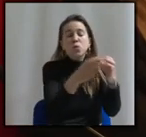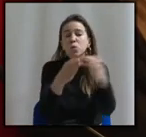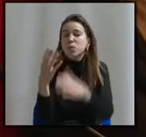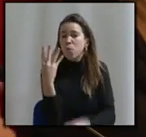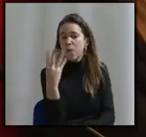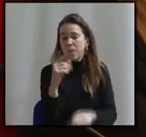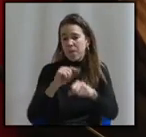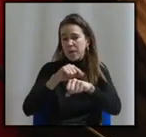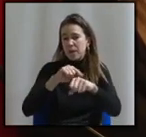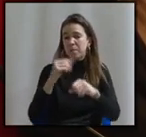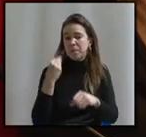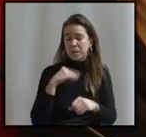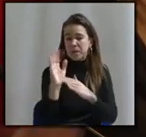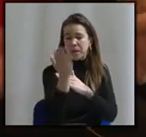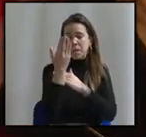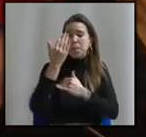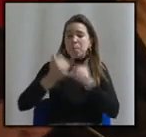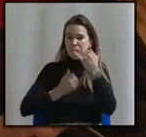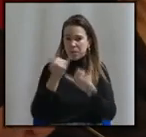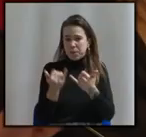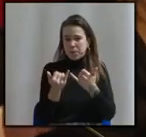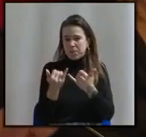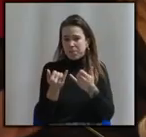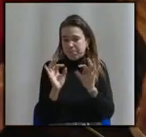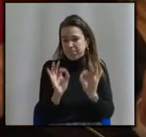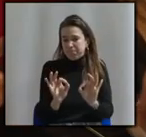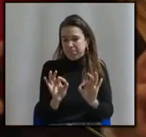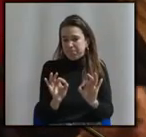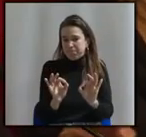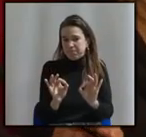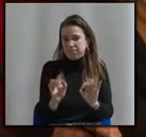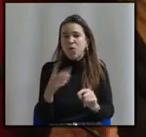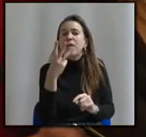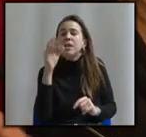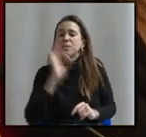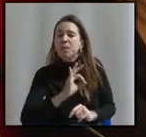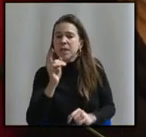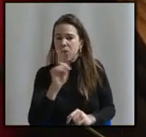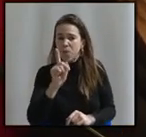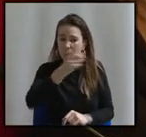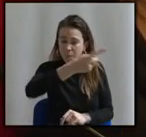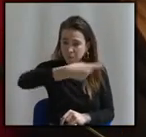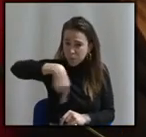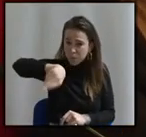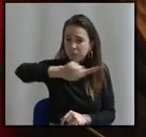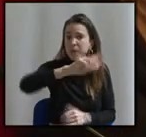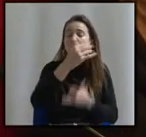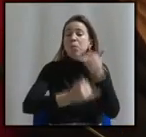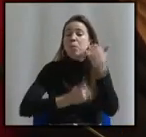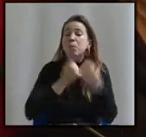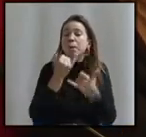presentat aquesta proposta tenen un problema. I no és el 3%, no és el 3%. Vostès tenen el